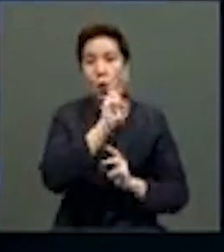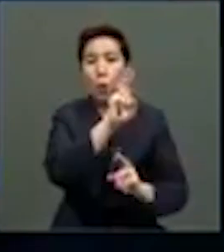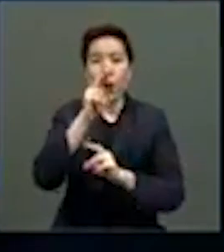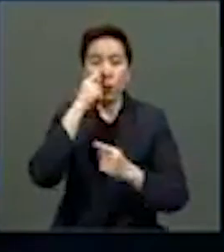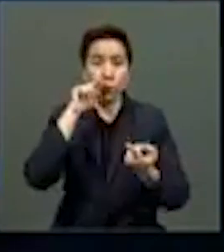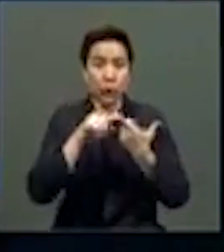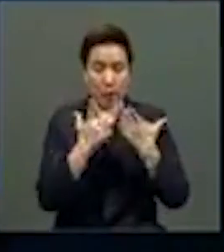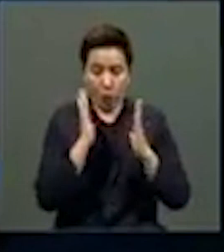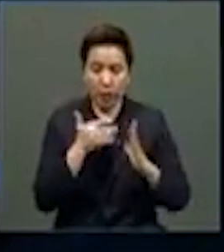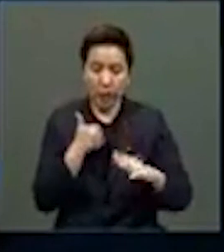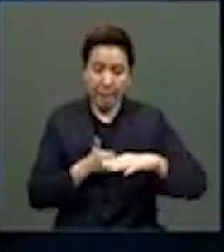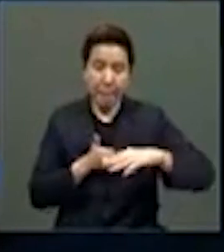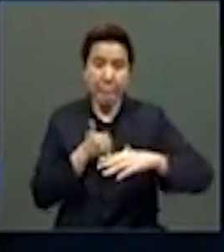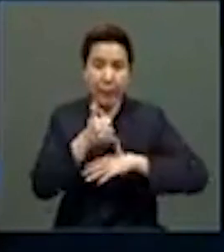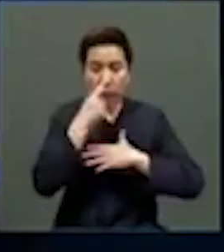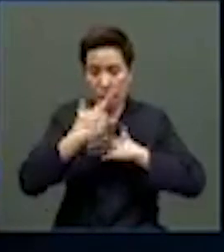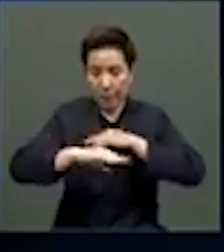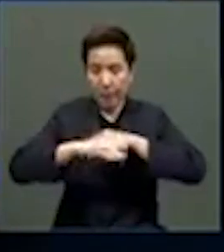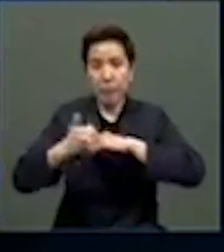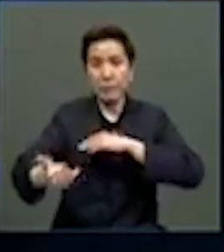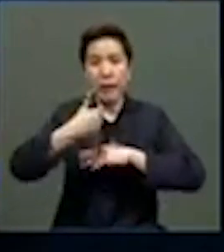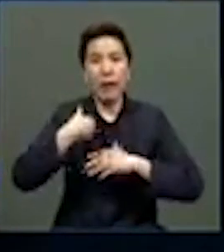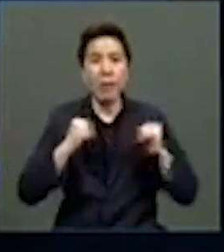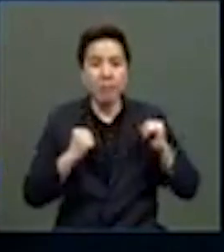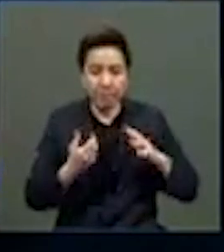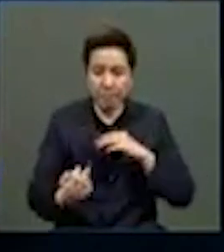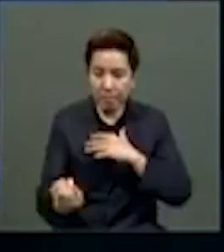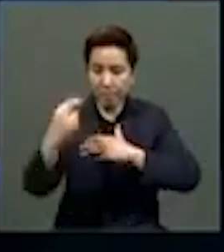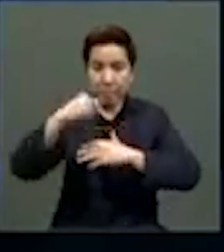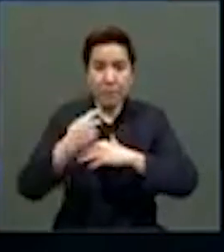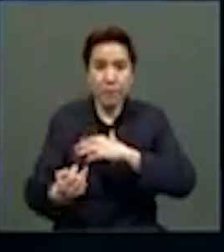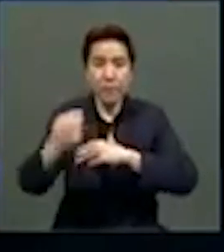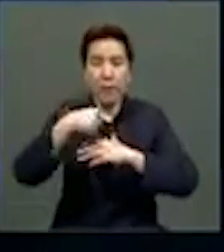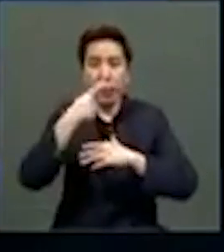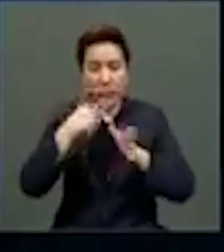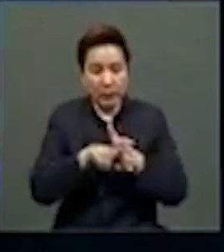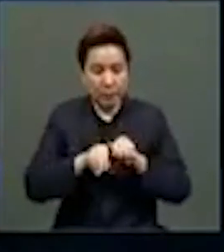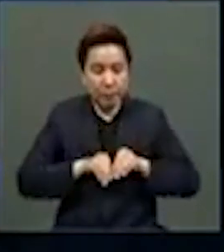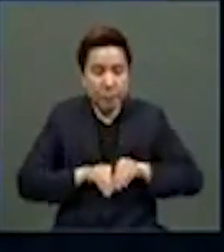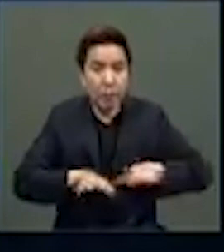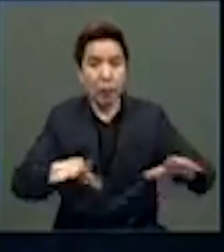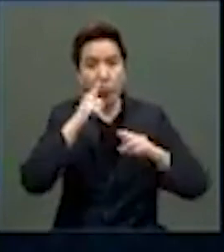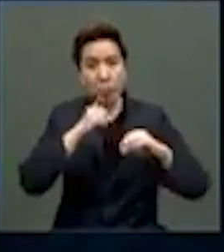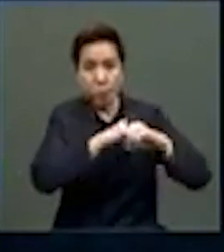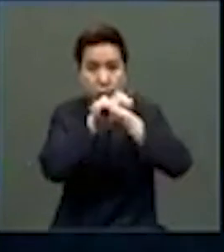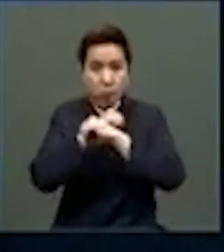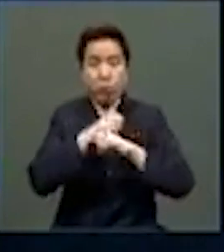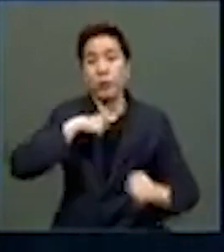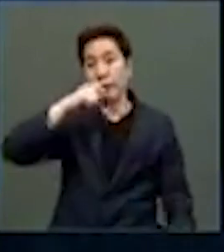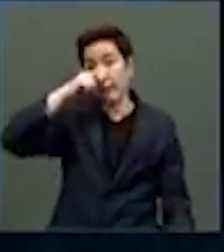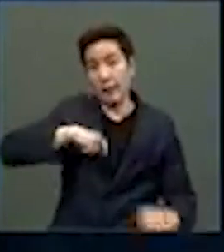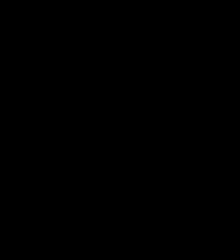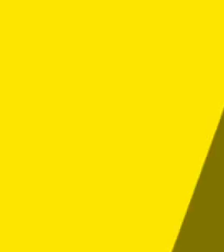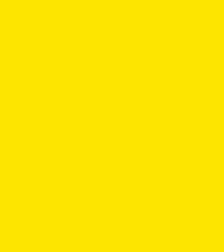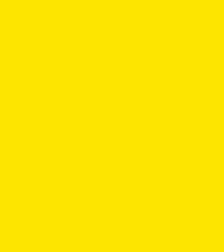ของการเดินทางข้ามมาทางชายแดนธรรมชาติที่ทำให้เกิดการกระจายและก็แพ้ของเชื้อเข้าไป 19เข้ามาในประเทศไทย